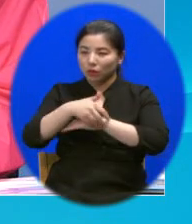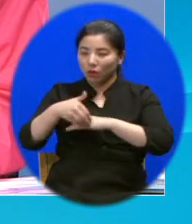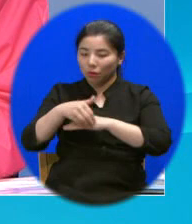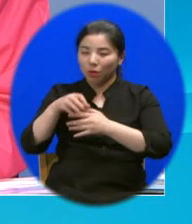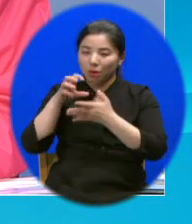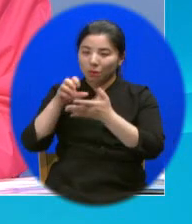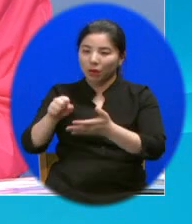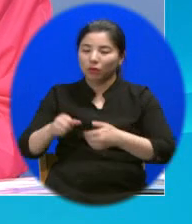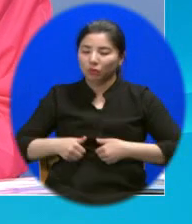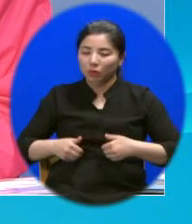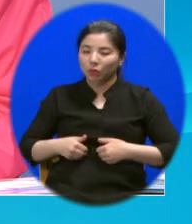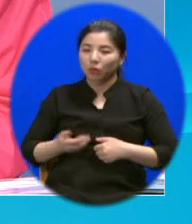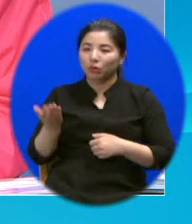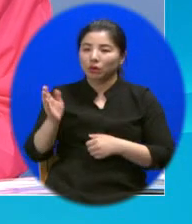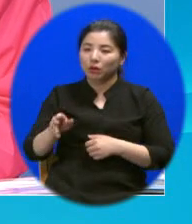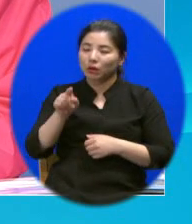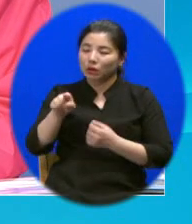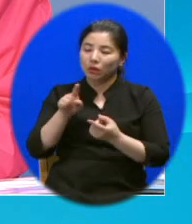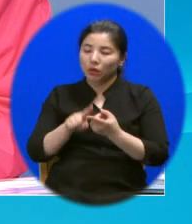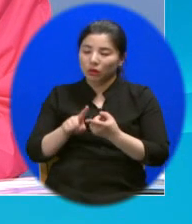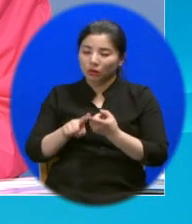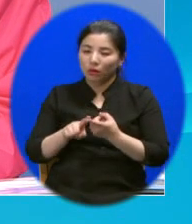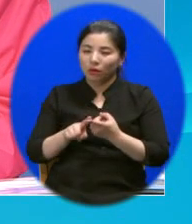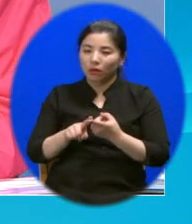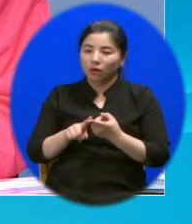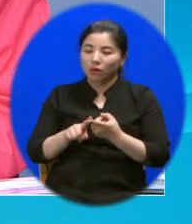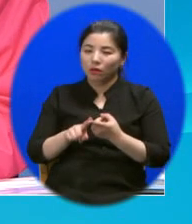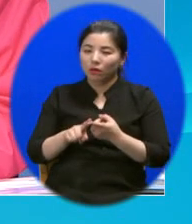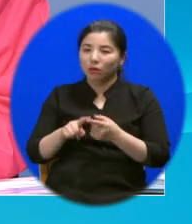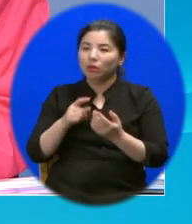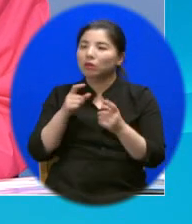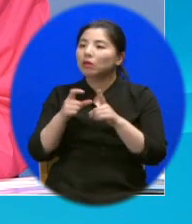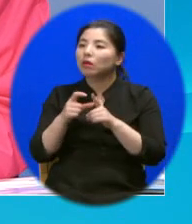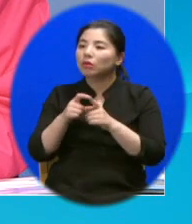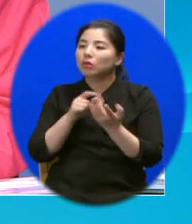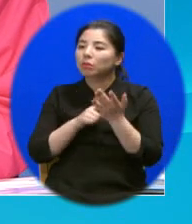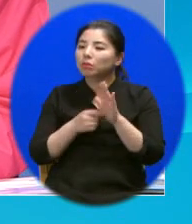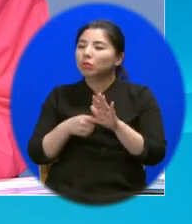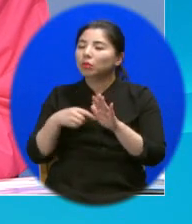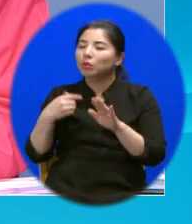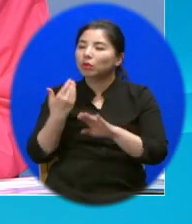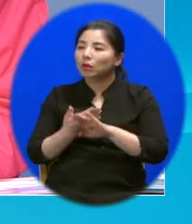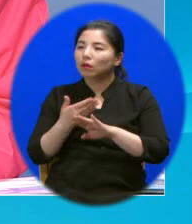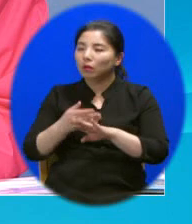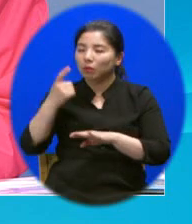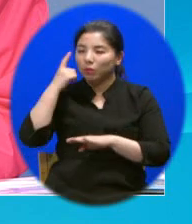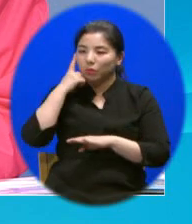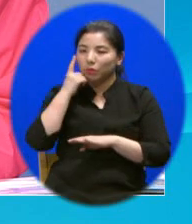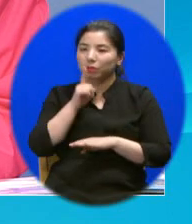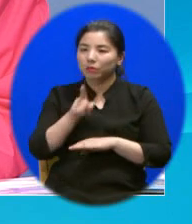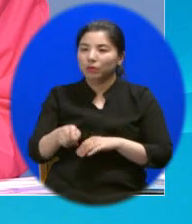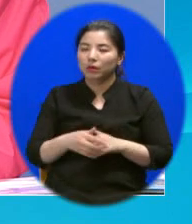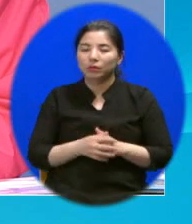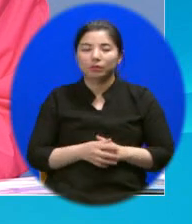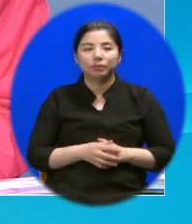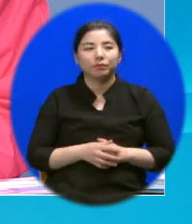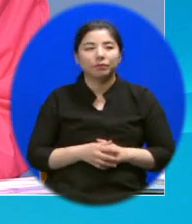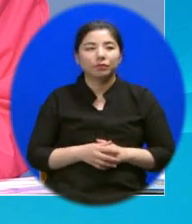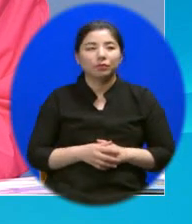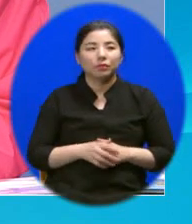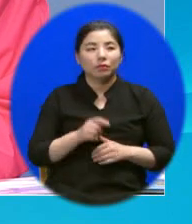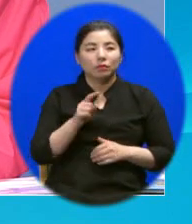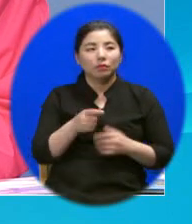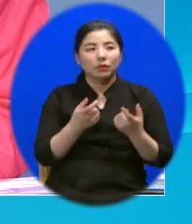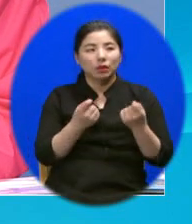반영을 해야 되는데 그 부분에 관해서 어떻게 표현을 달리하 션 냐 이 부분을 질문하는 겁니다 예 금